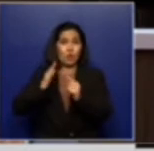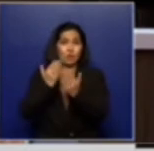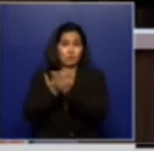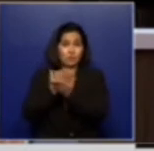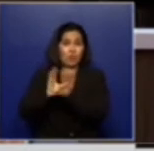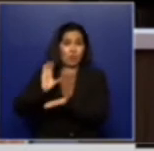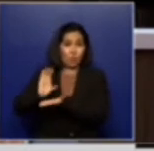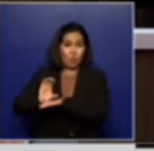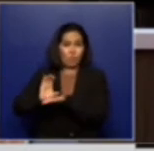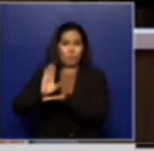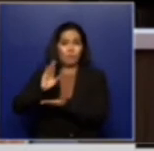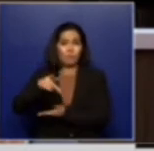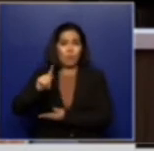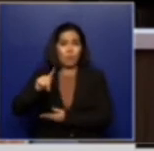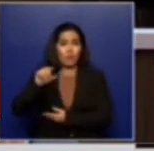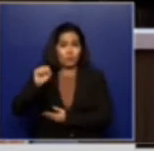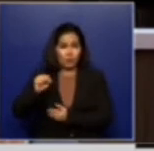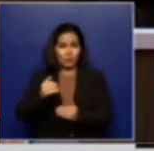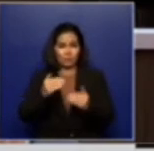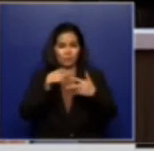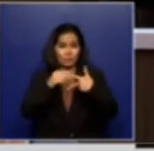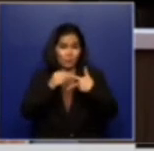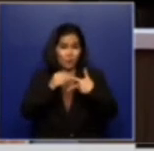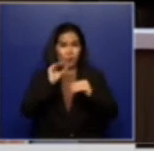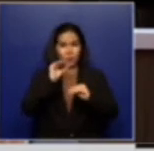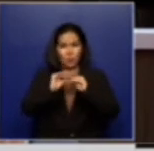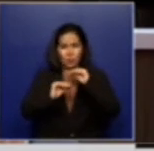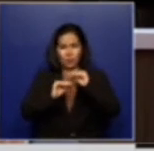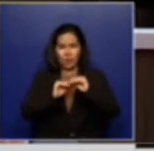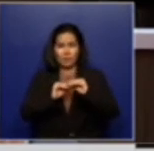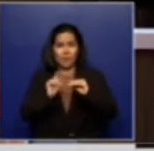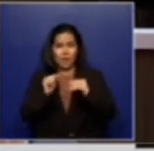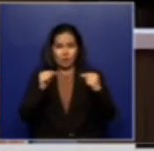เปอร์เซ็นต์ของประมาณทั้งหมดของป.ป.ส.โครงการที่ 2